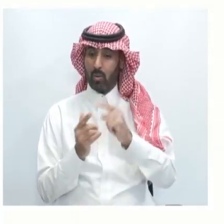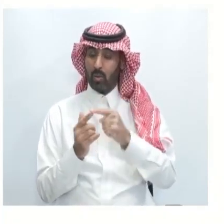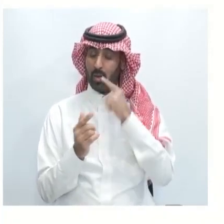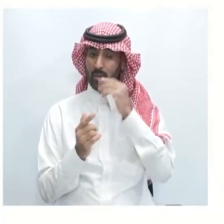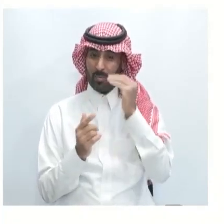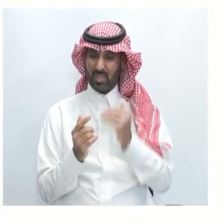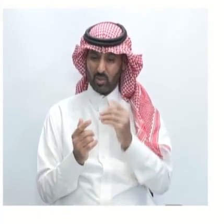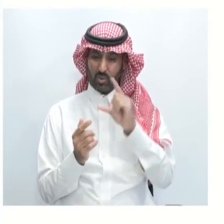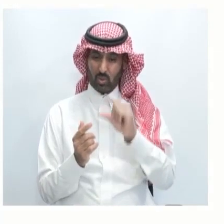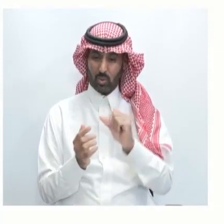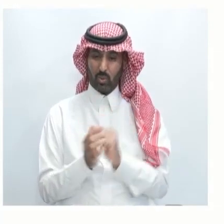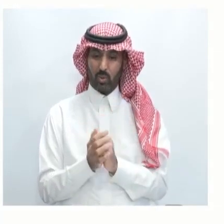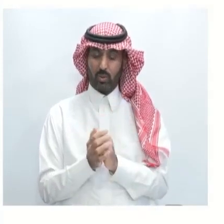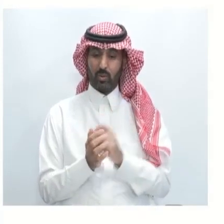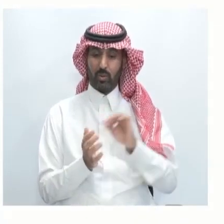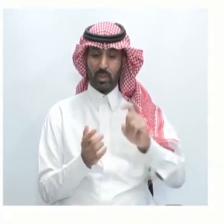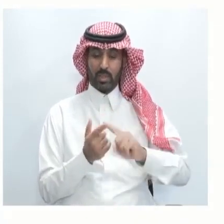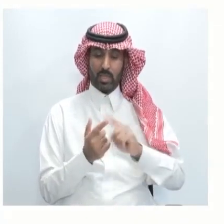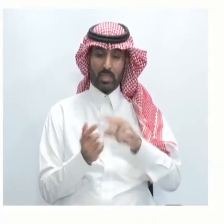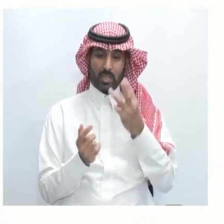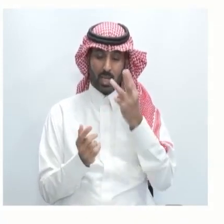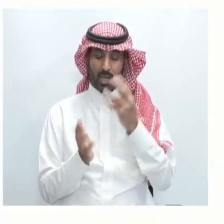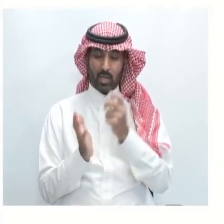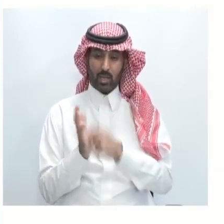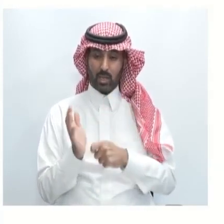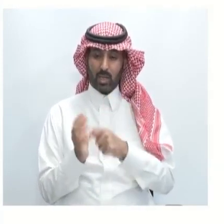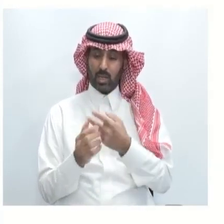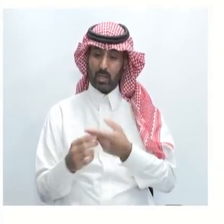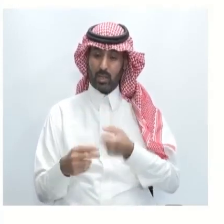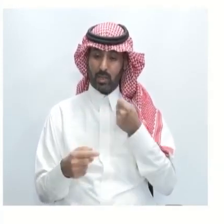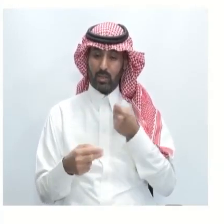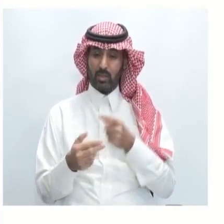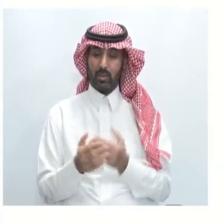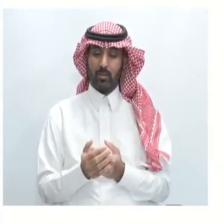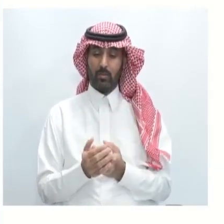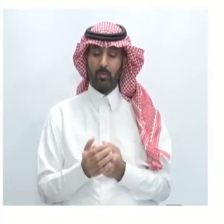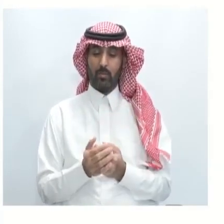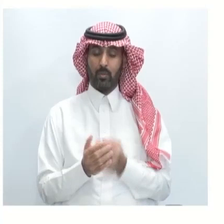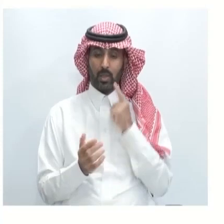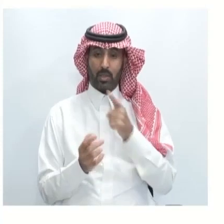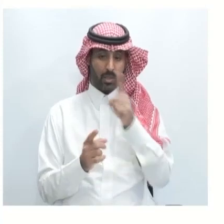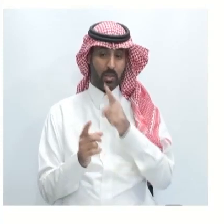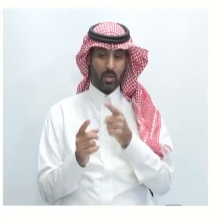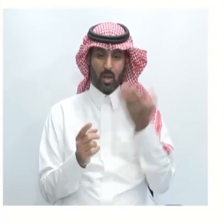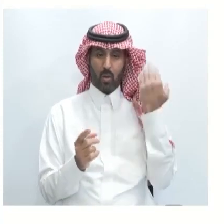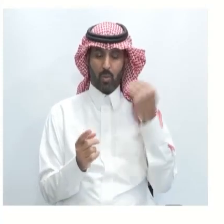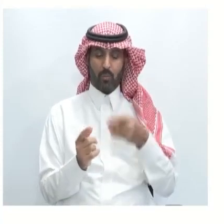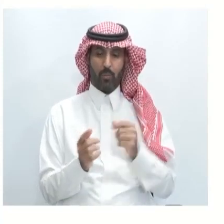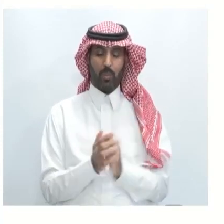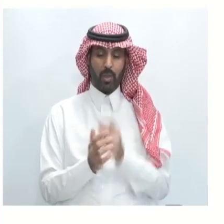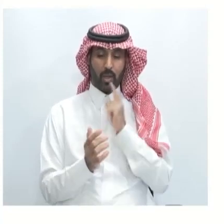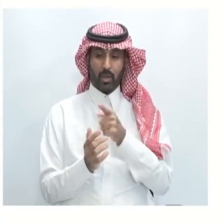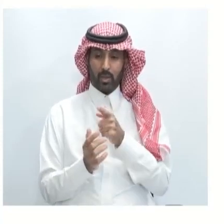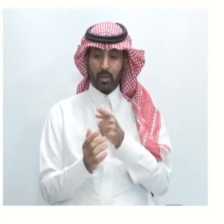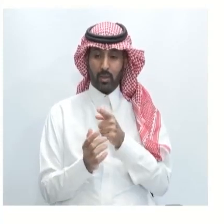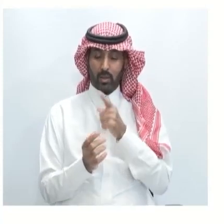صغرى واما القضيه الثالثه فتسمى نتيجه انا سالت سؤال قبل قليل قلت